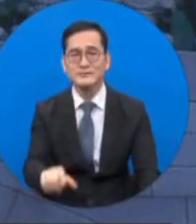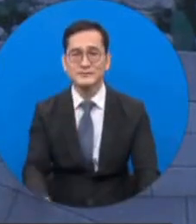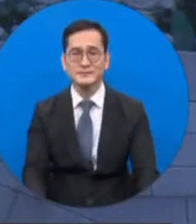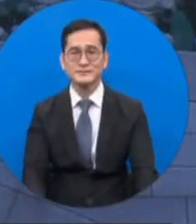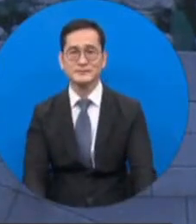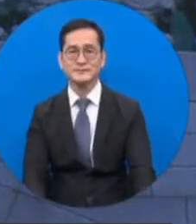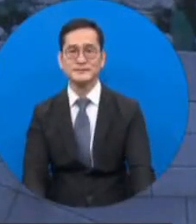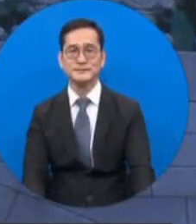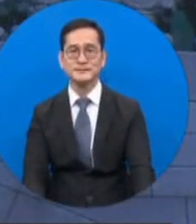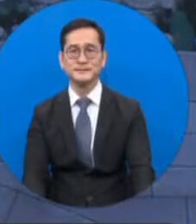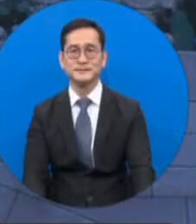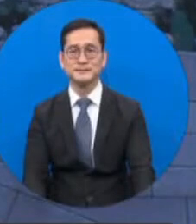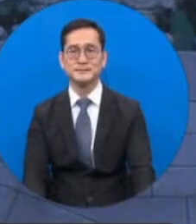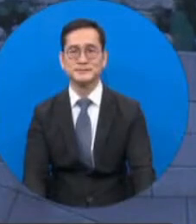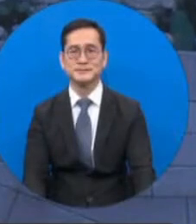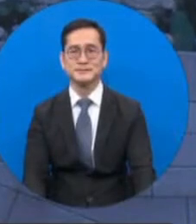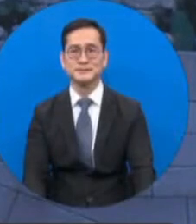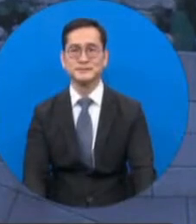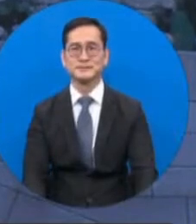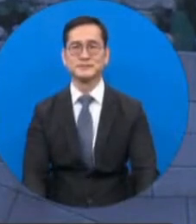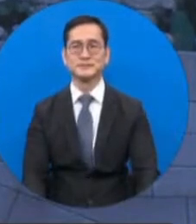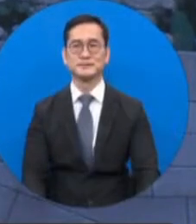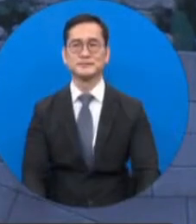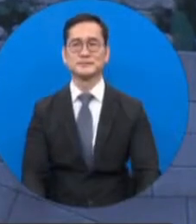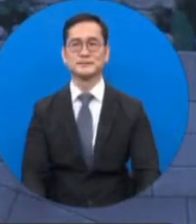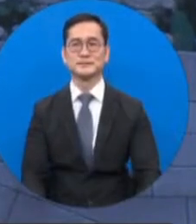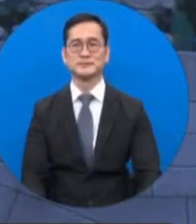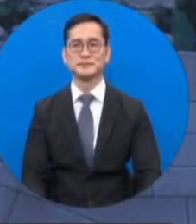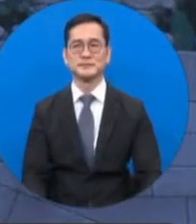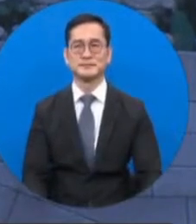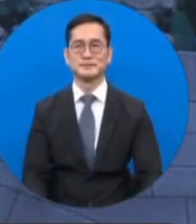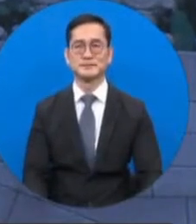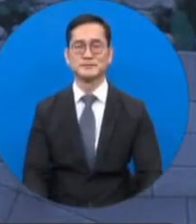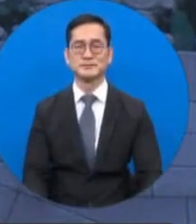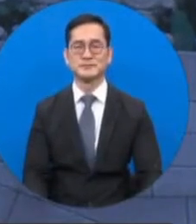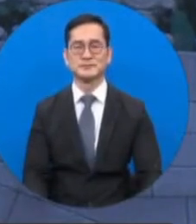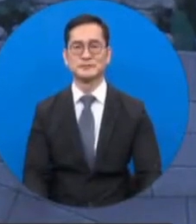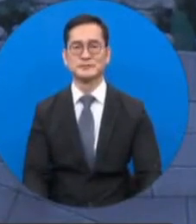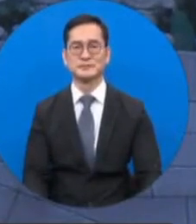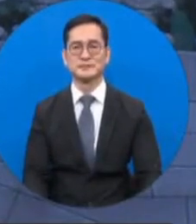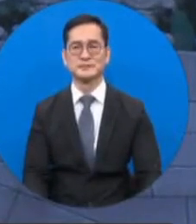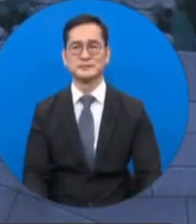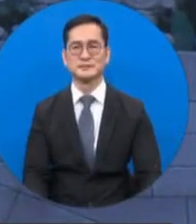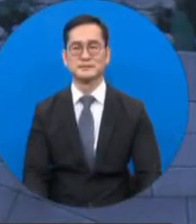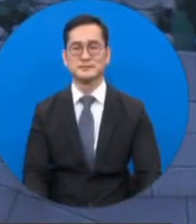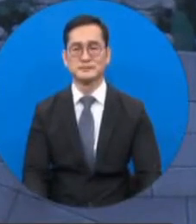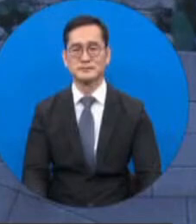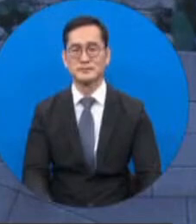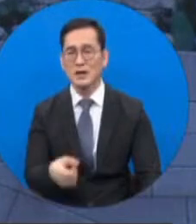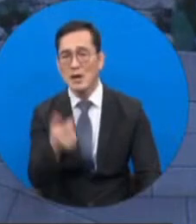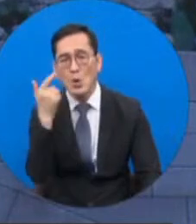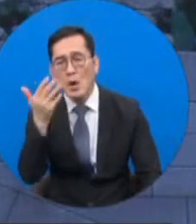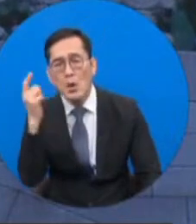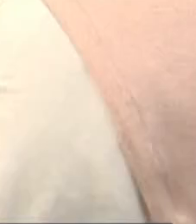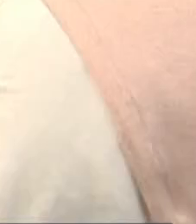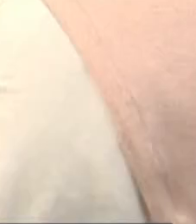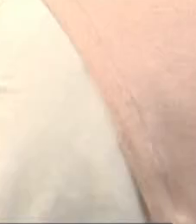들어보겠고요. 회의 후에 기자들이 고성을 들어서 깜짝 놀라서 물었습니다. 당사자들 뭐라고 답변했을까요?